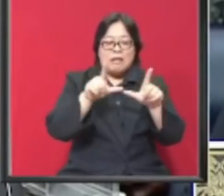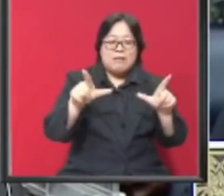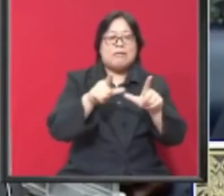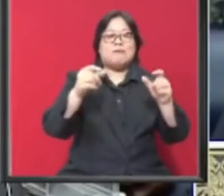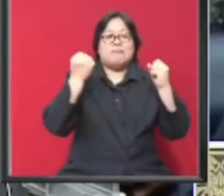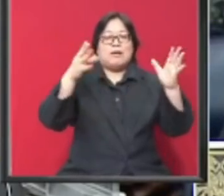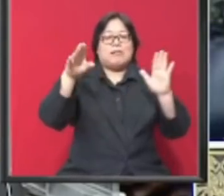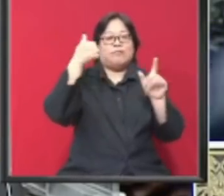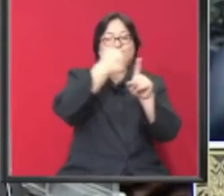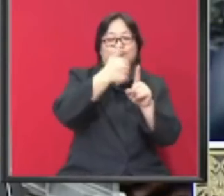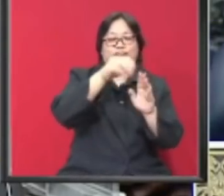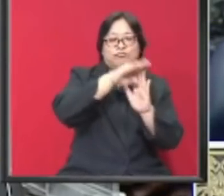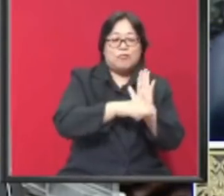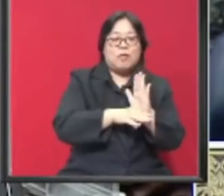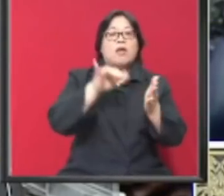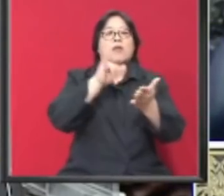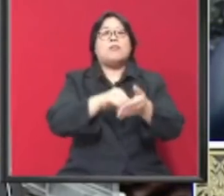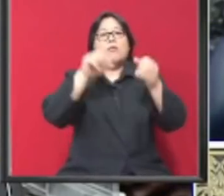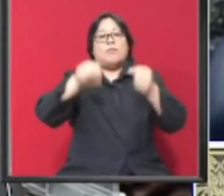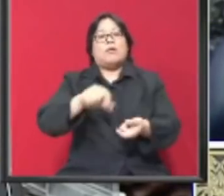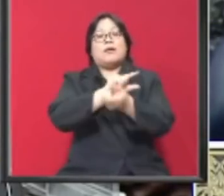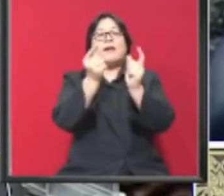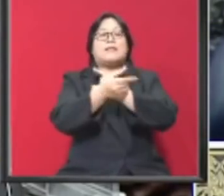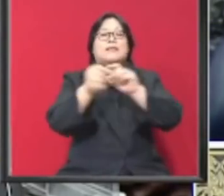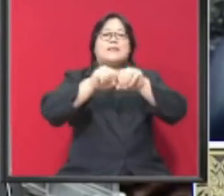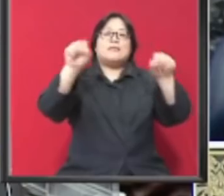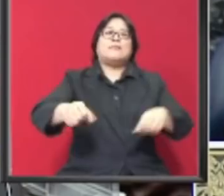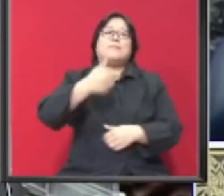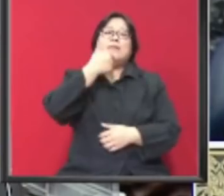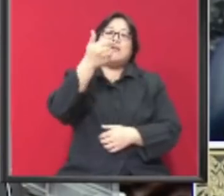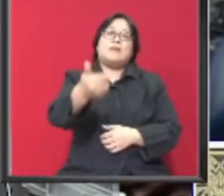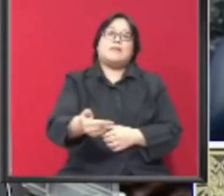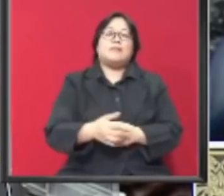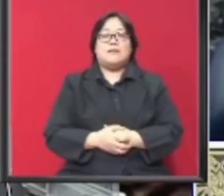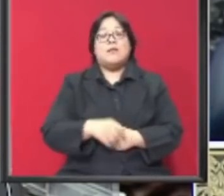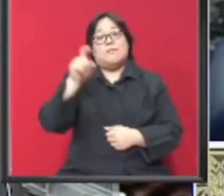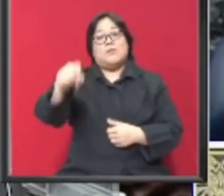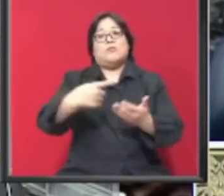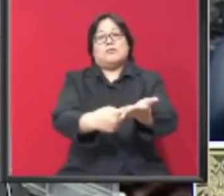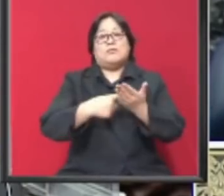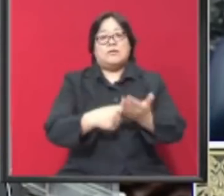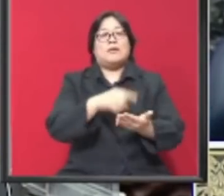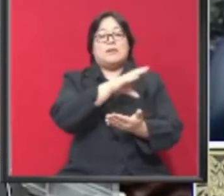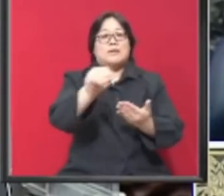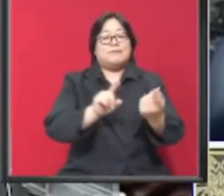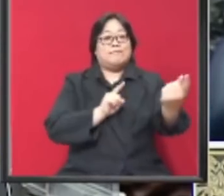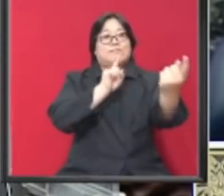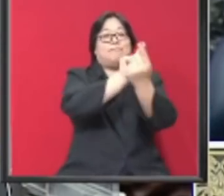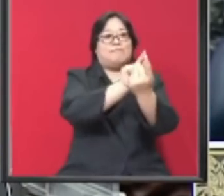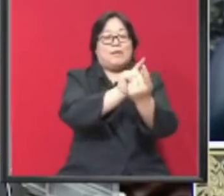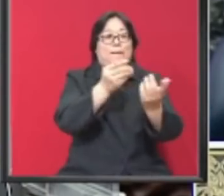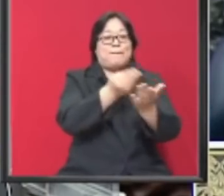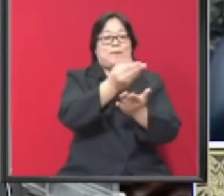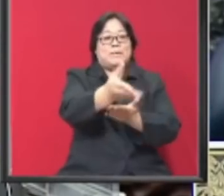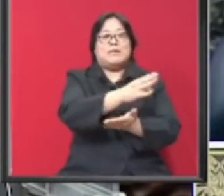peraturan ia boleh menggantikan sistem lama yang memerlukan rundingan dan perjumpaan antara